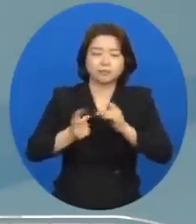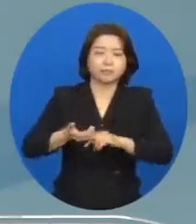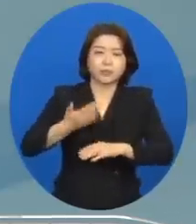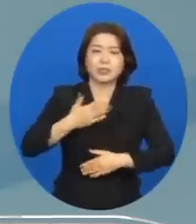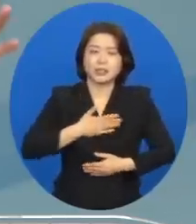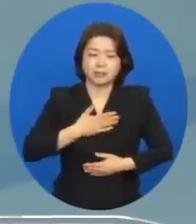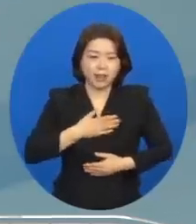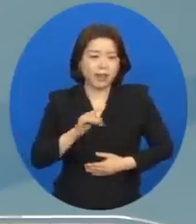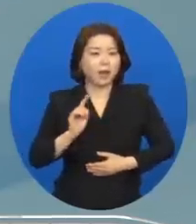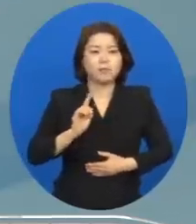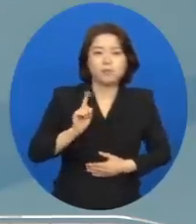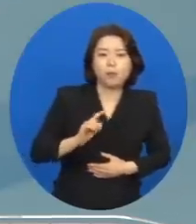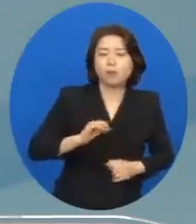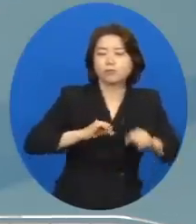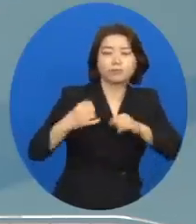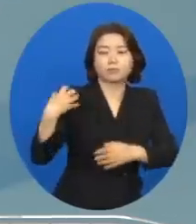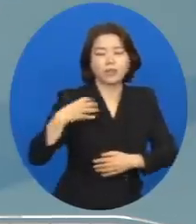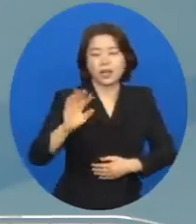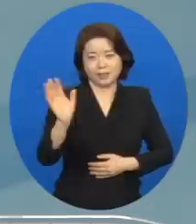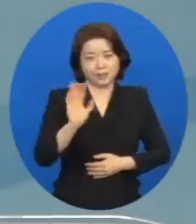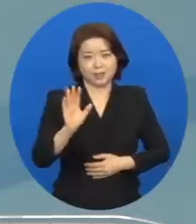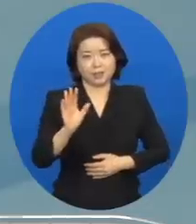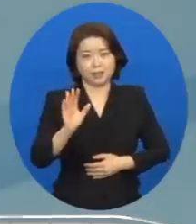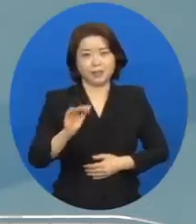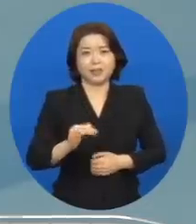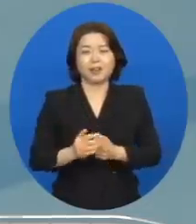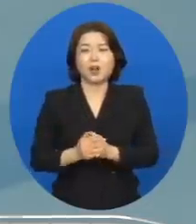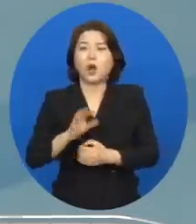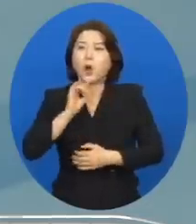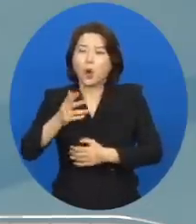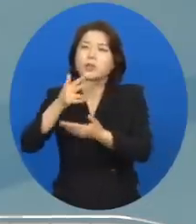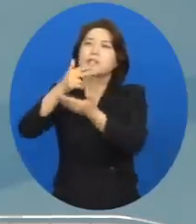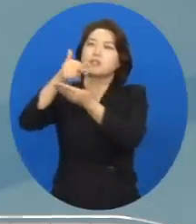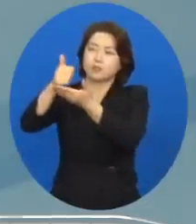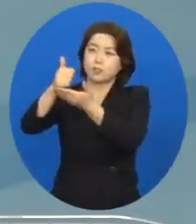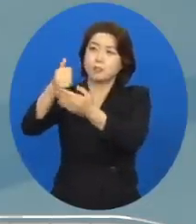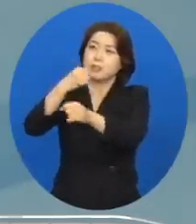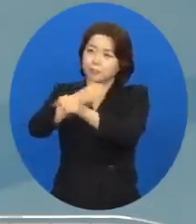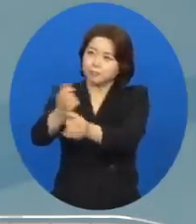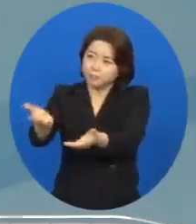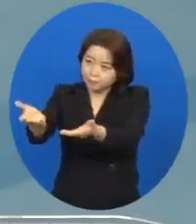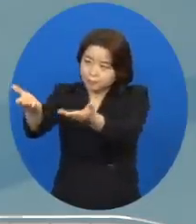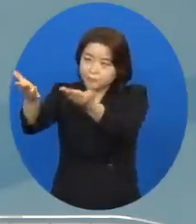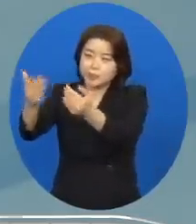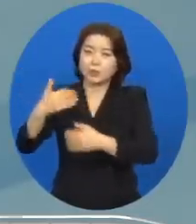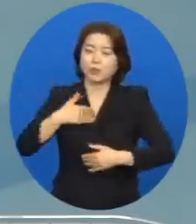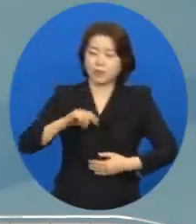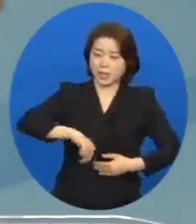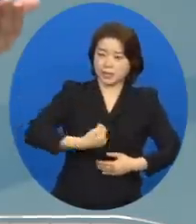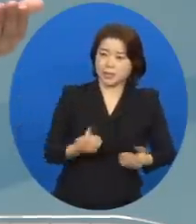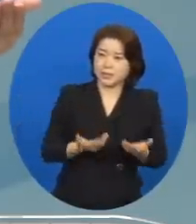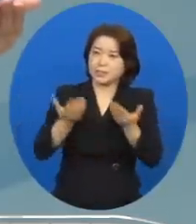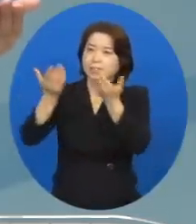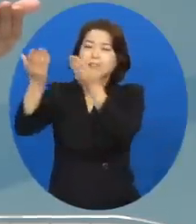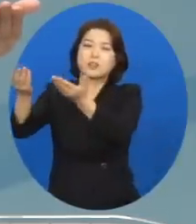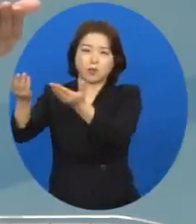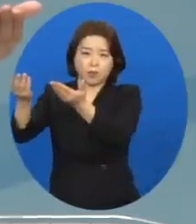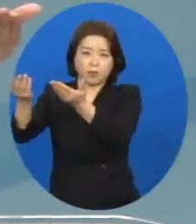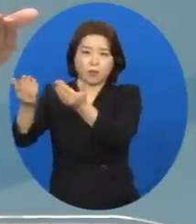제가 뭘 하려고 하지 않겠습니다. 오직 주님께서 하시도록 저 자신을 그냥